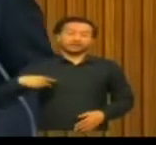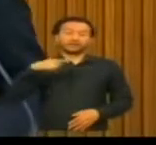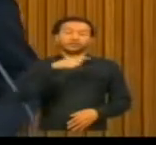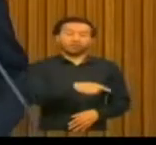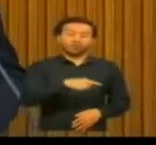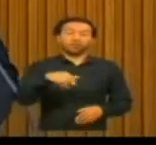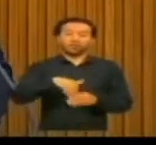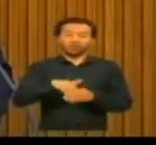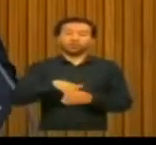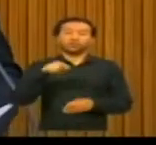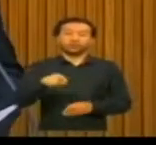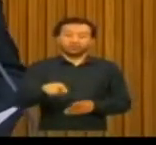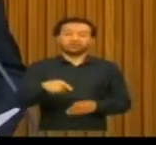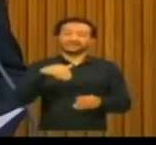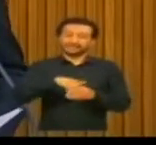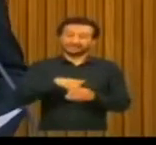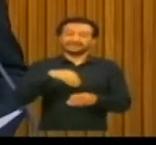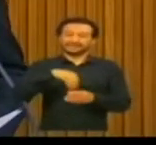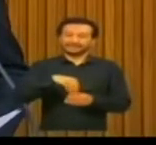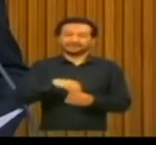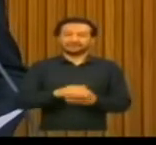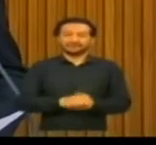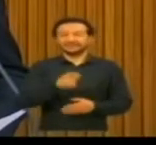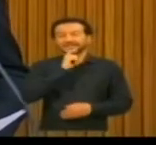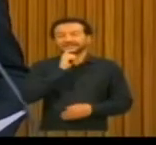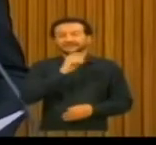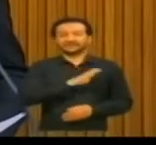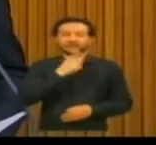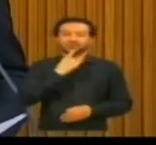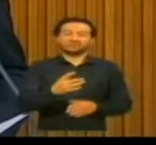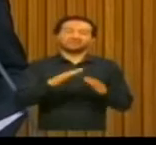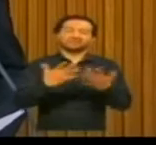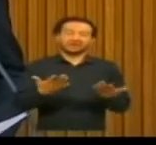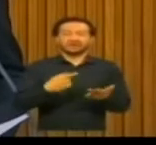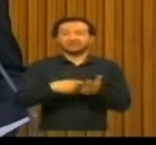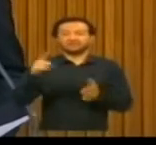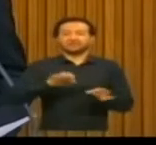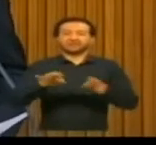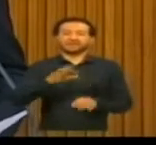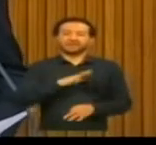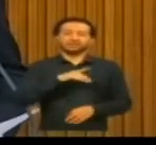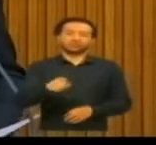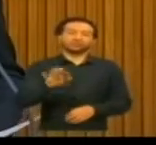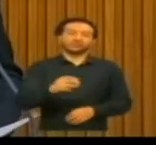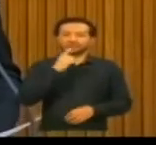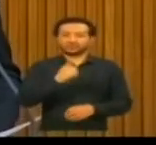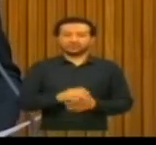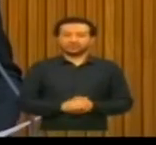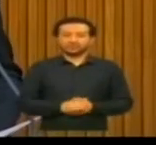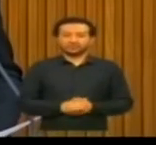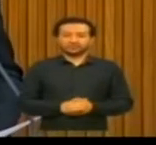Başkanı'nın seçiminde yanlışlık var veya kumpas var veya şu var bu var.